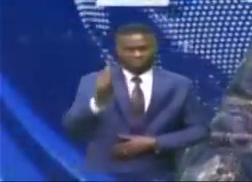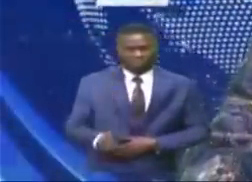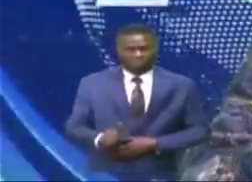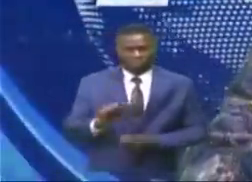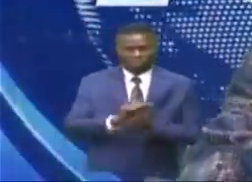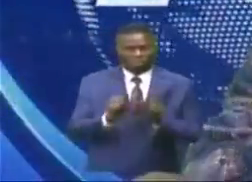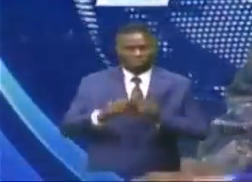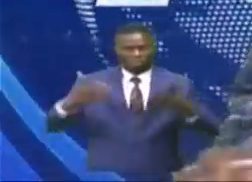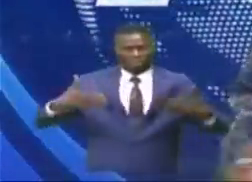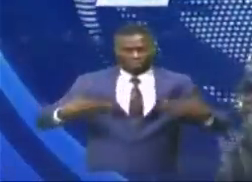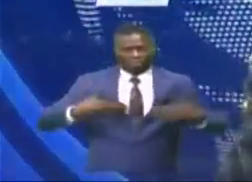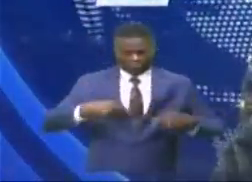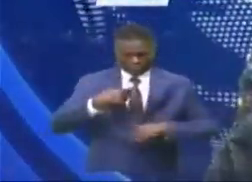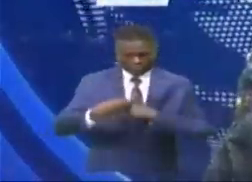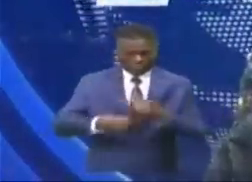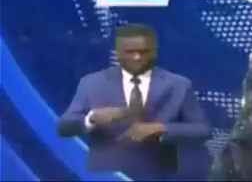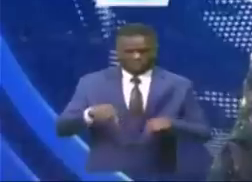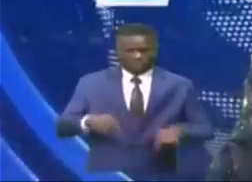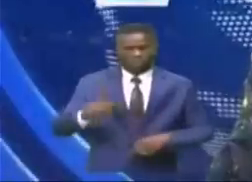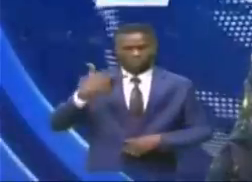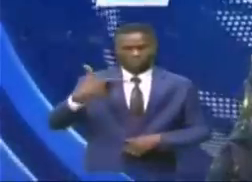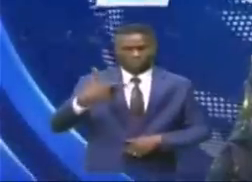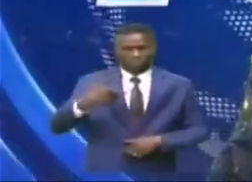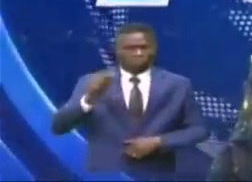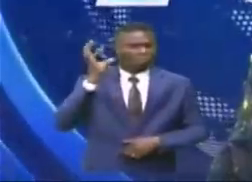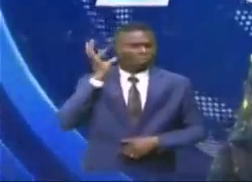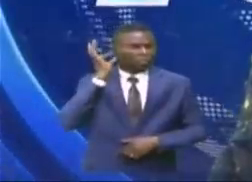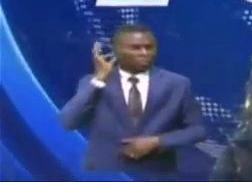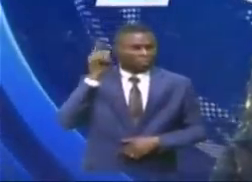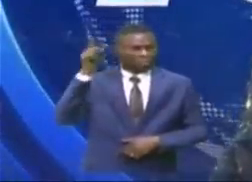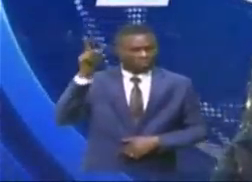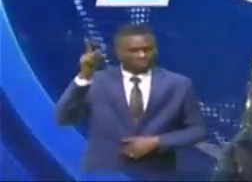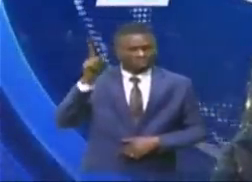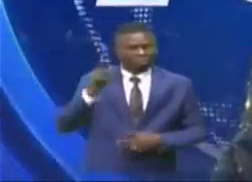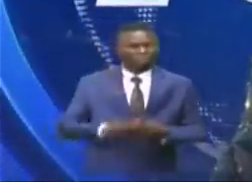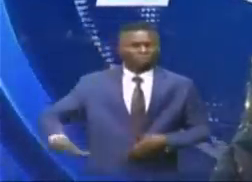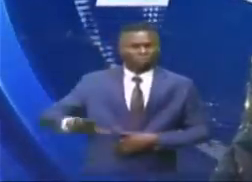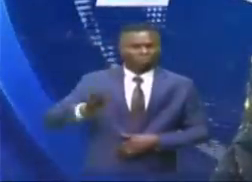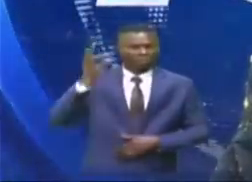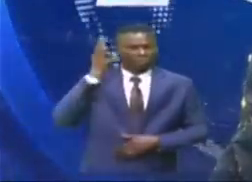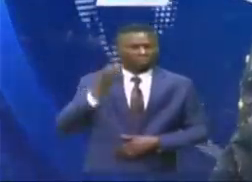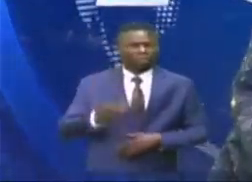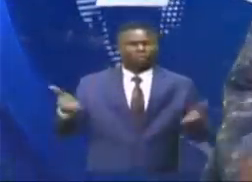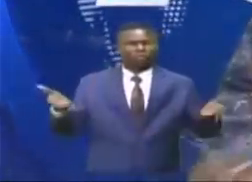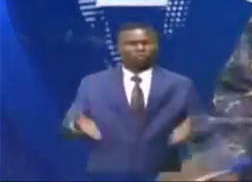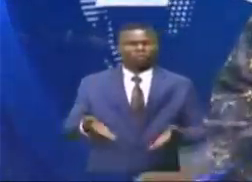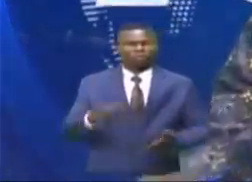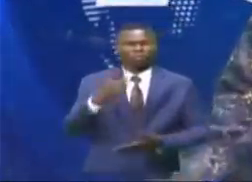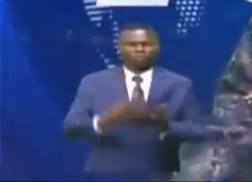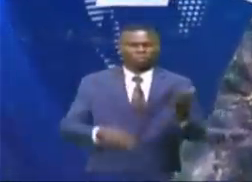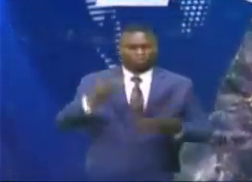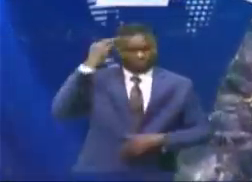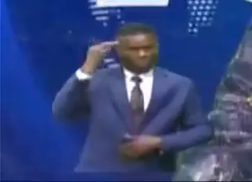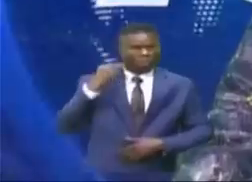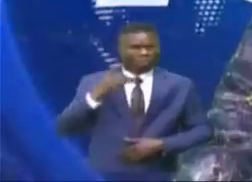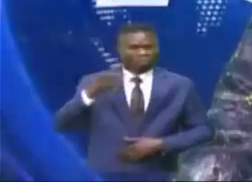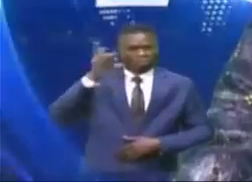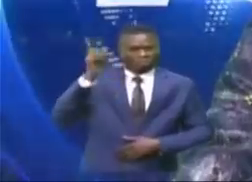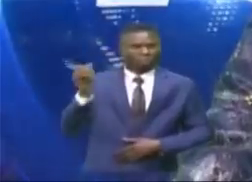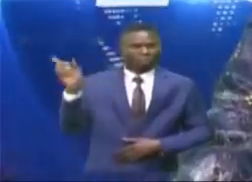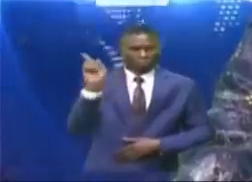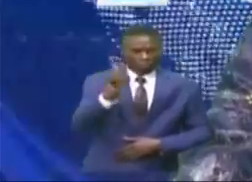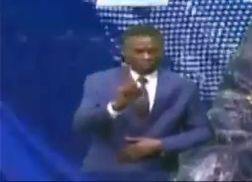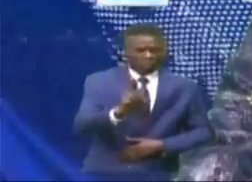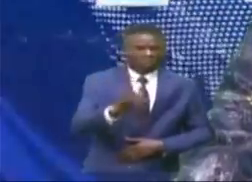ont ouvert ses portes ce mardi à Nairobi, au Kenya. Le côté congolais représenté par le Premier ministre Jean-Michel